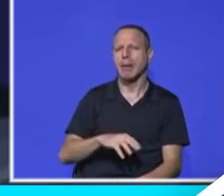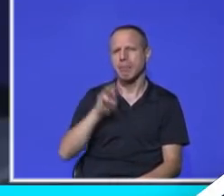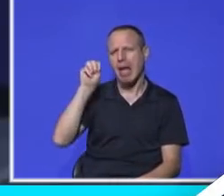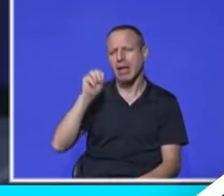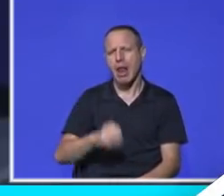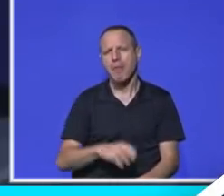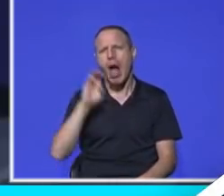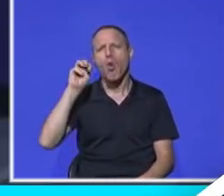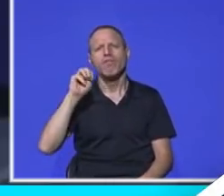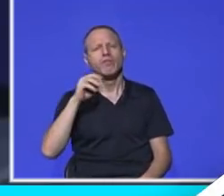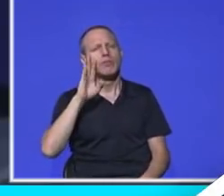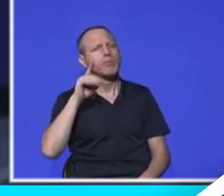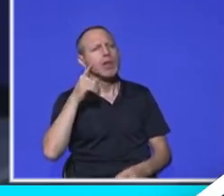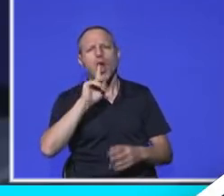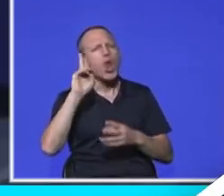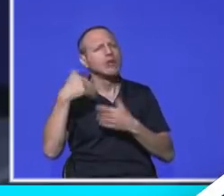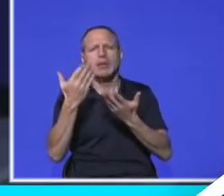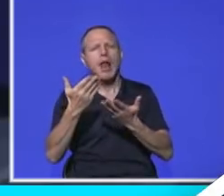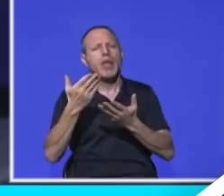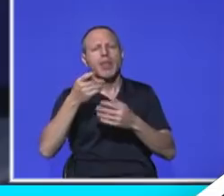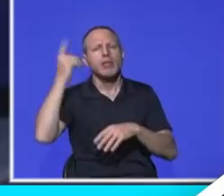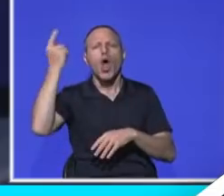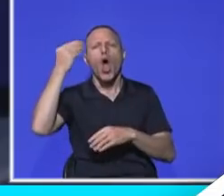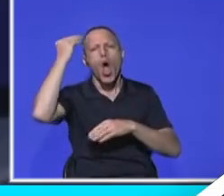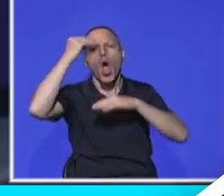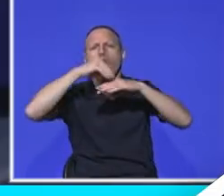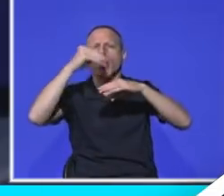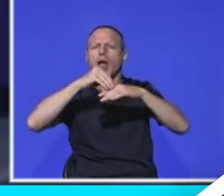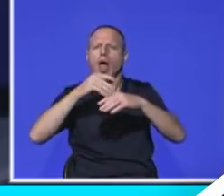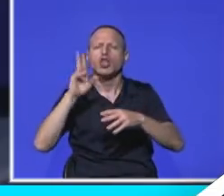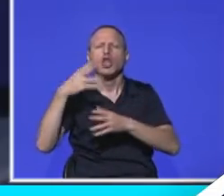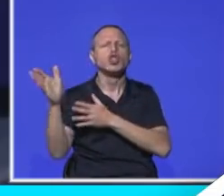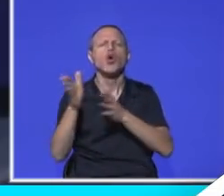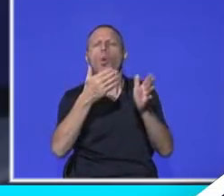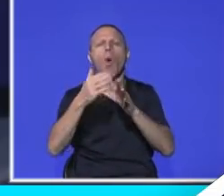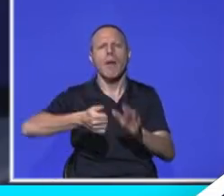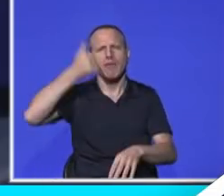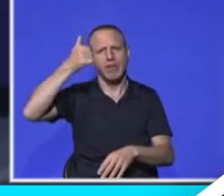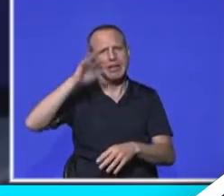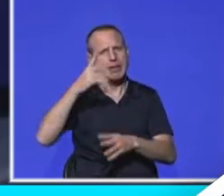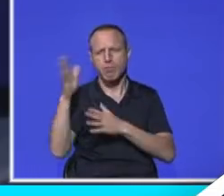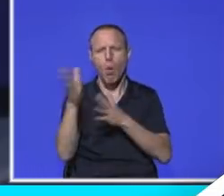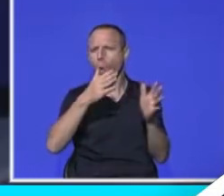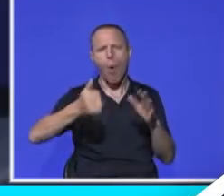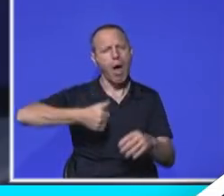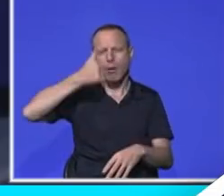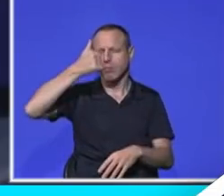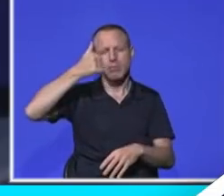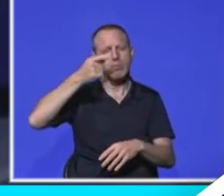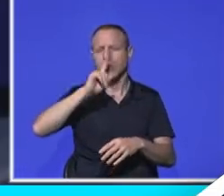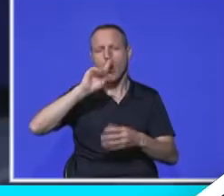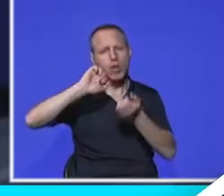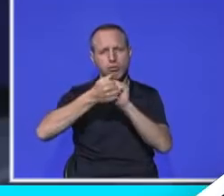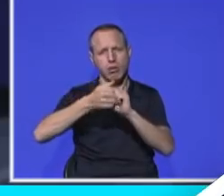הנחיה. יש כאן רוח המפקד. רוח המפקד היא כזו, ודרך אגב, אם רוח המפקד לא תשתנה, היא תחלחל למערכת המשפט